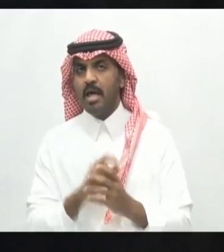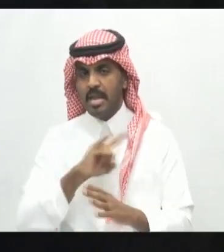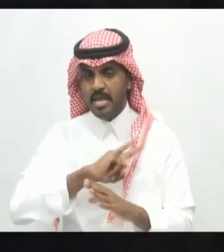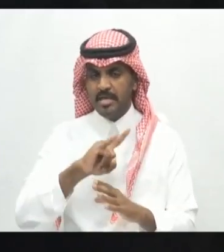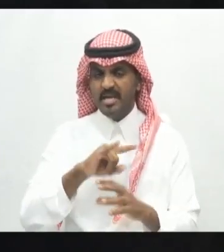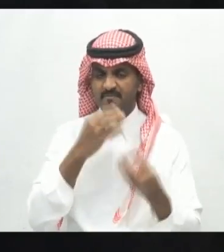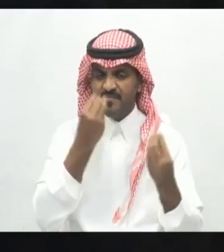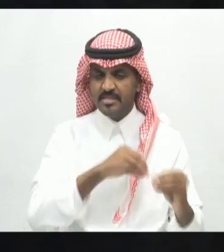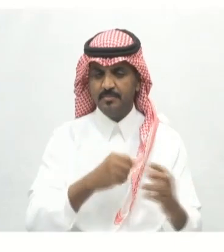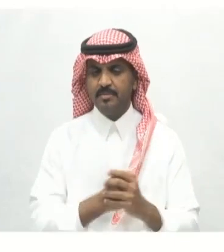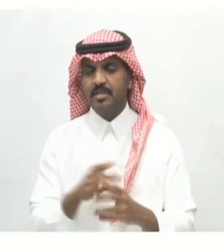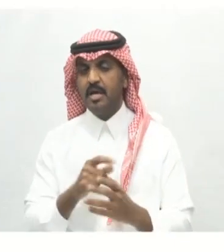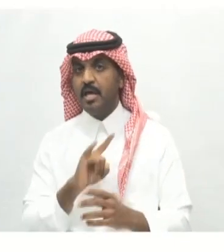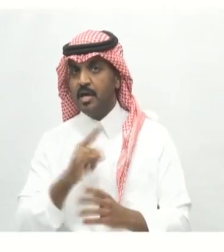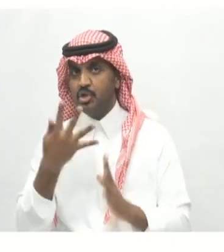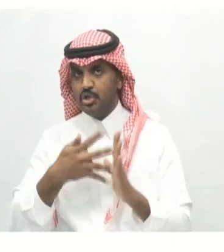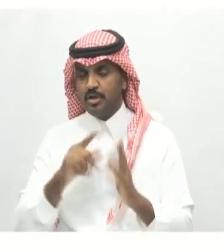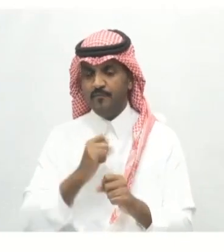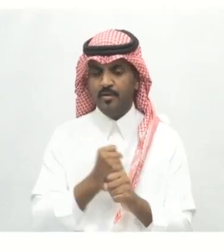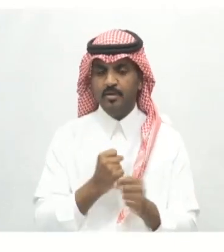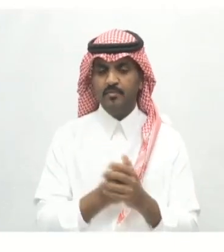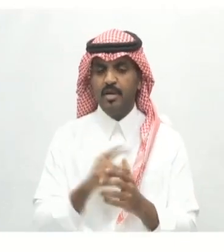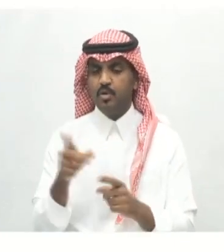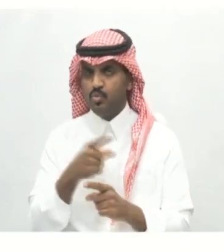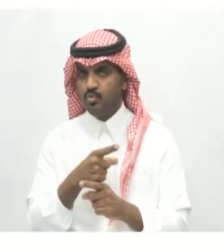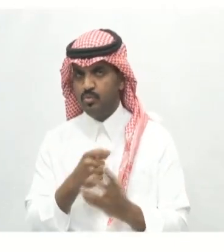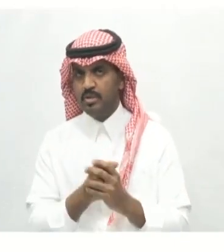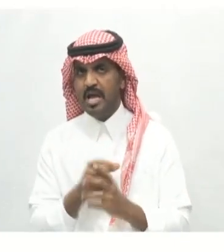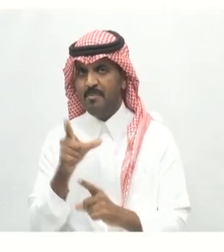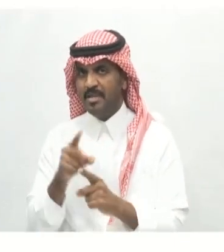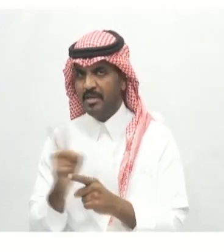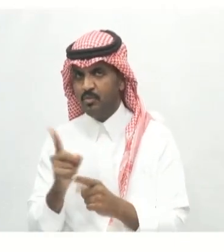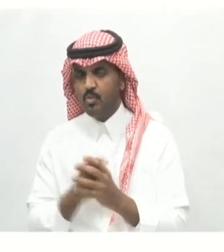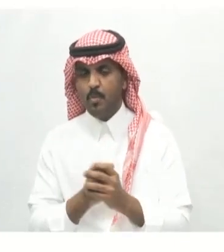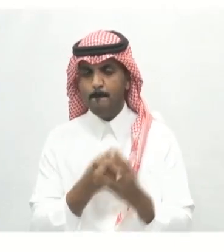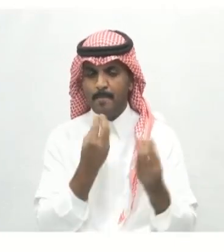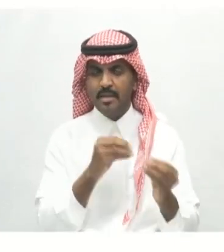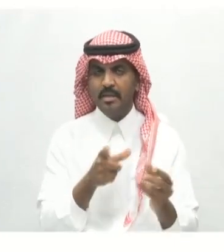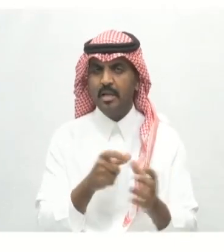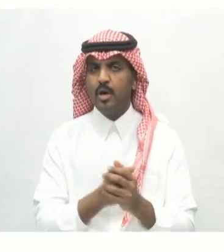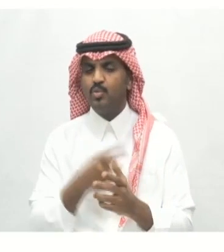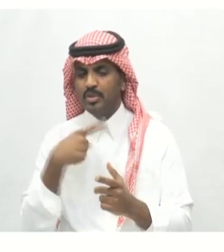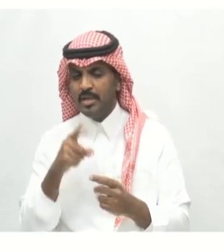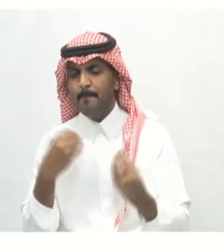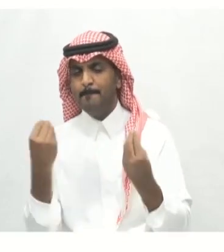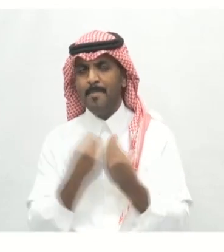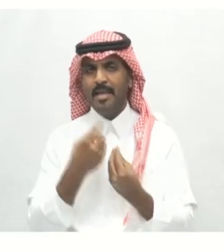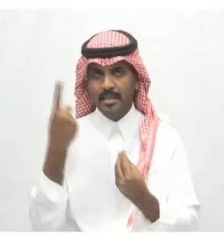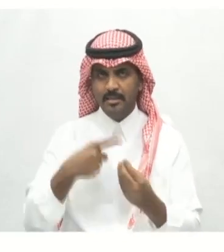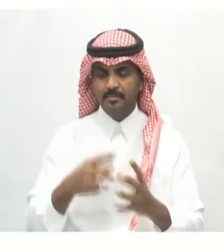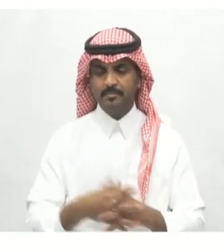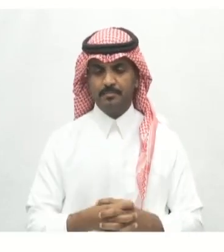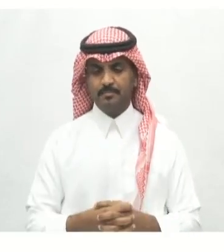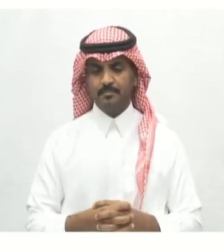الشرع عن فعل فهل يكون المنهي عنه باطلا او يكون صحيحا مع